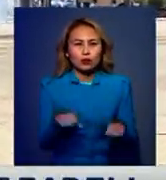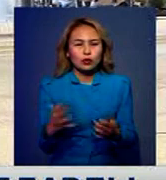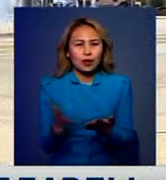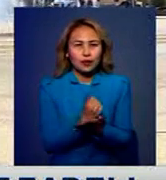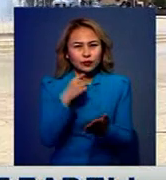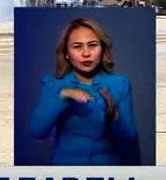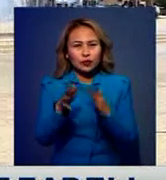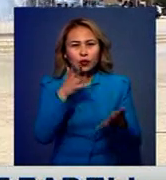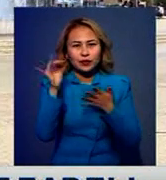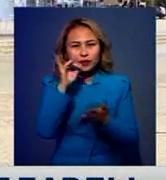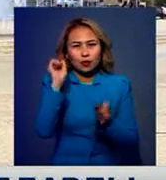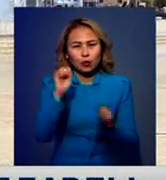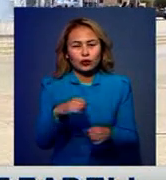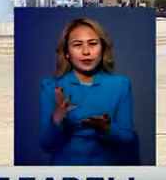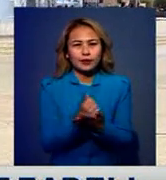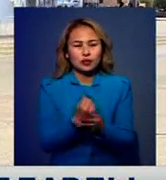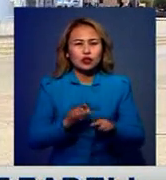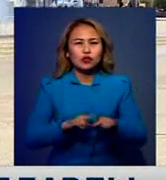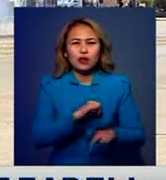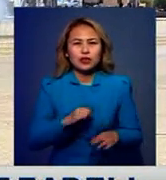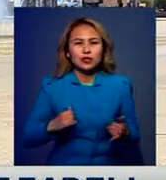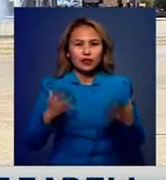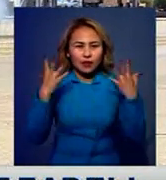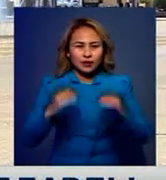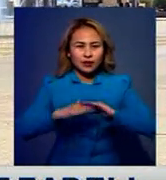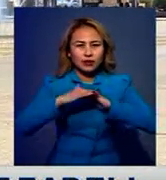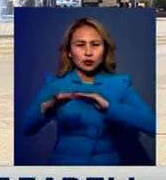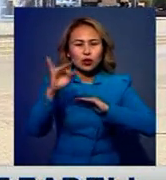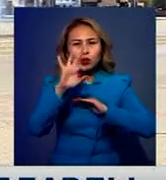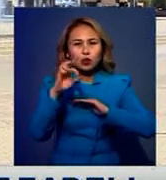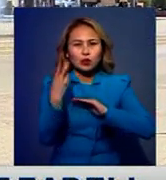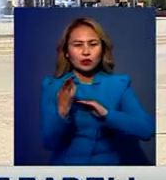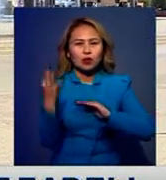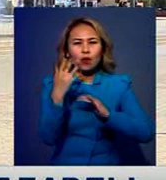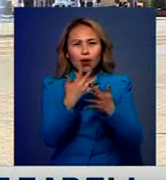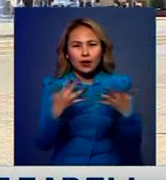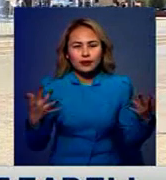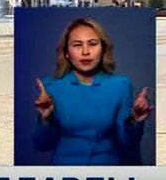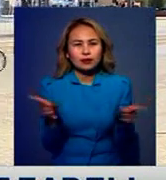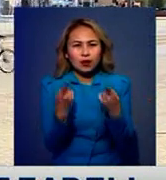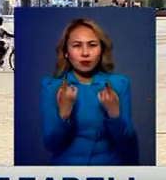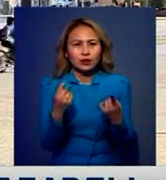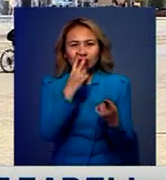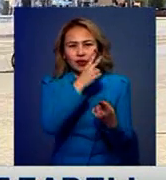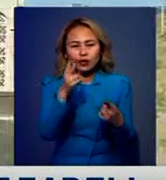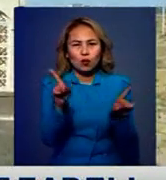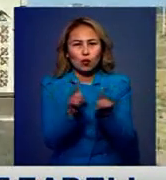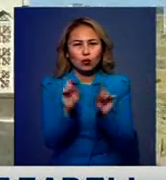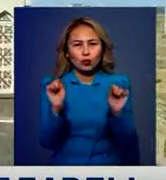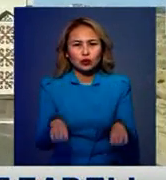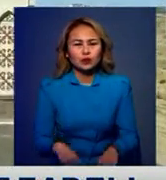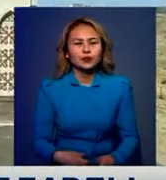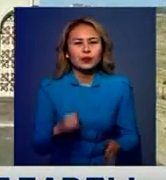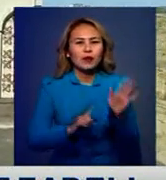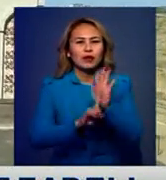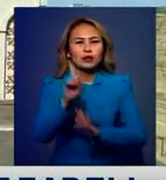төңкеріп қарасаң, өткеніңді түгендейсің. Өлкенің осы күні өрісіген әсіресе, әлеуметтік саланың көшілгері дамып жатқаны көп туғантады.